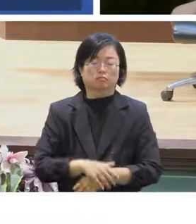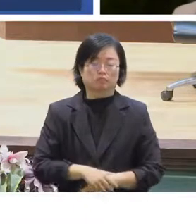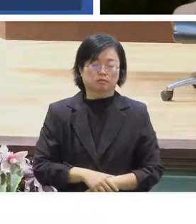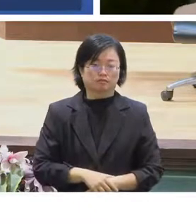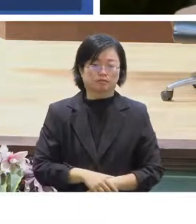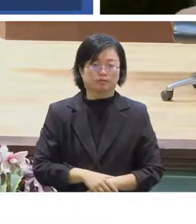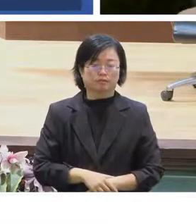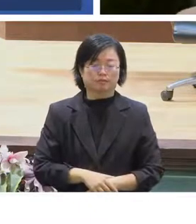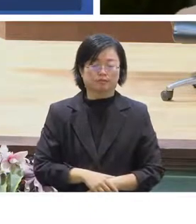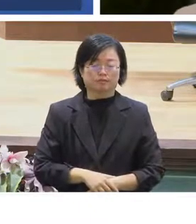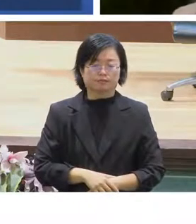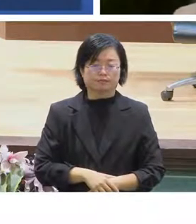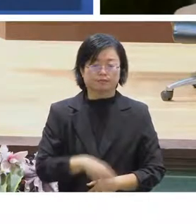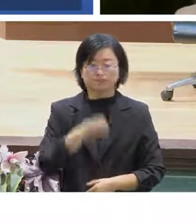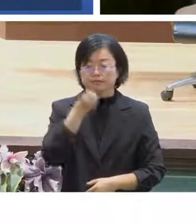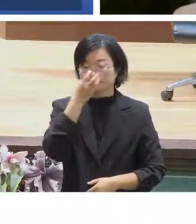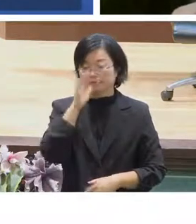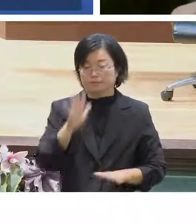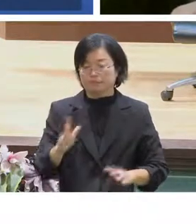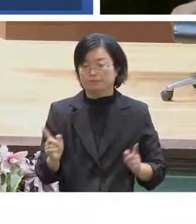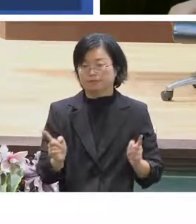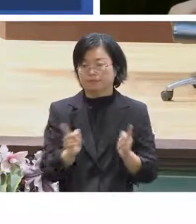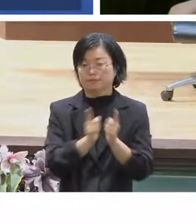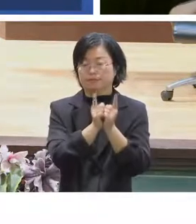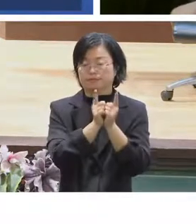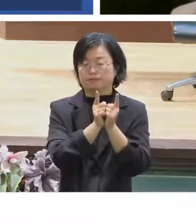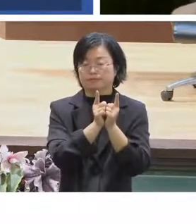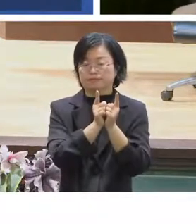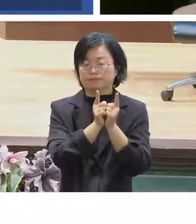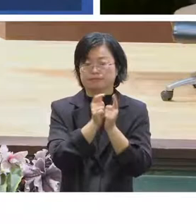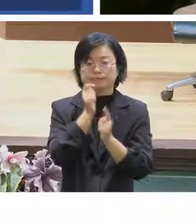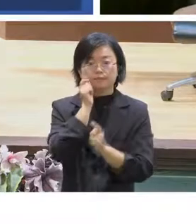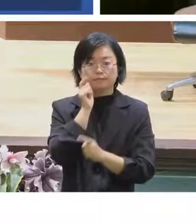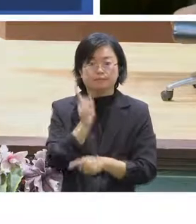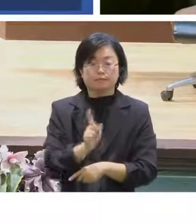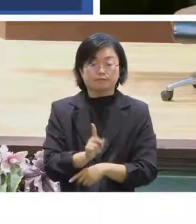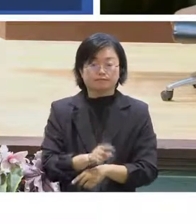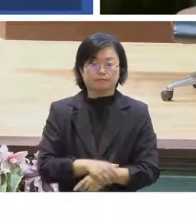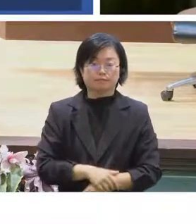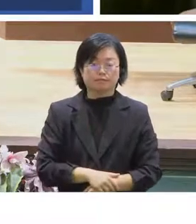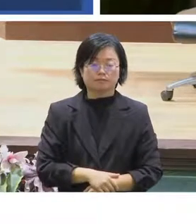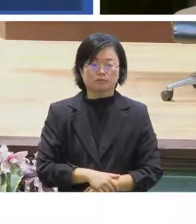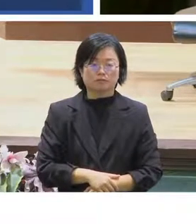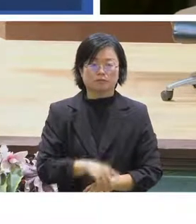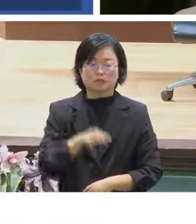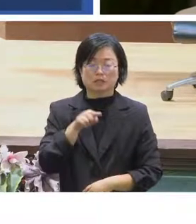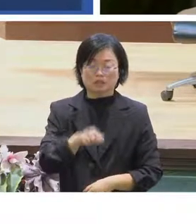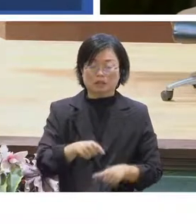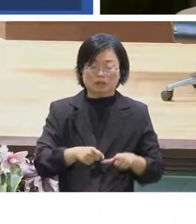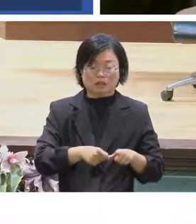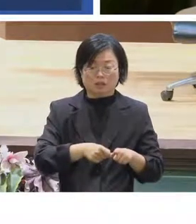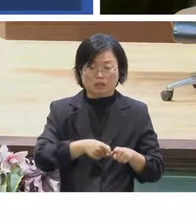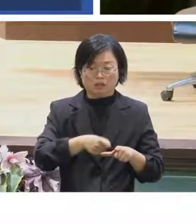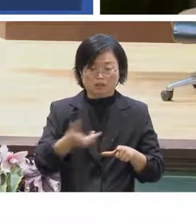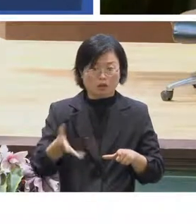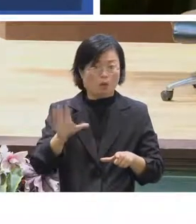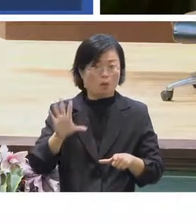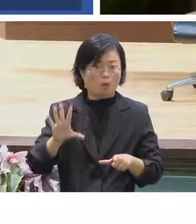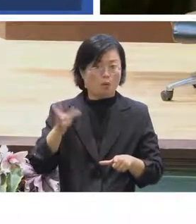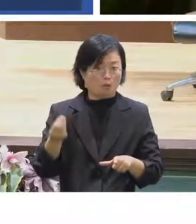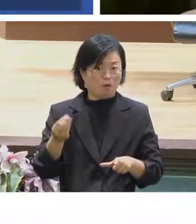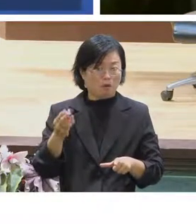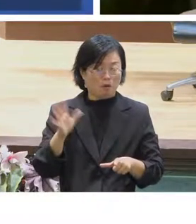在香港是面对的一个开放资讯的问题，其实不只是它有没有开放，而是它可能是有一